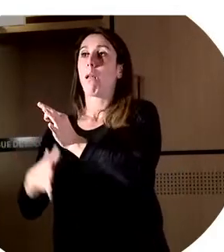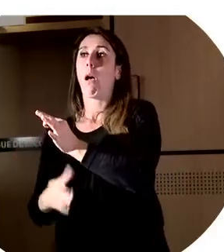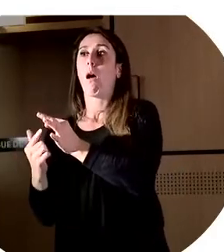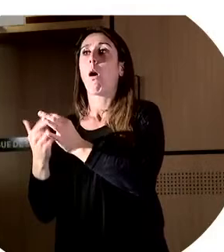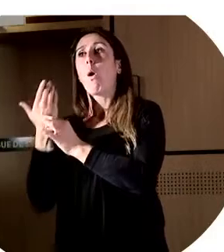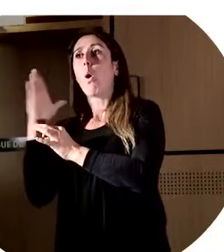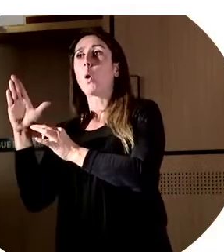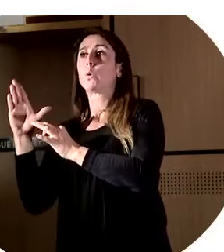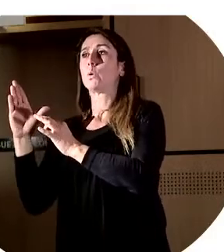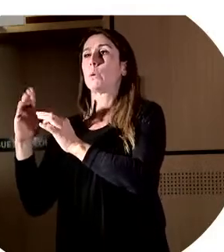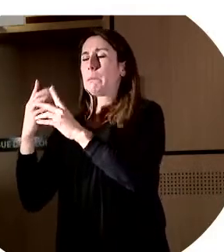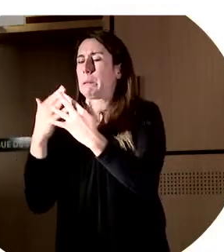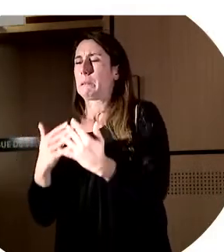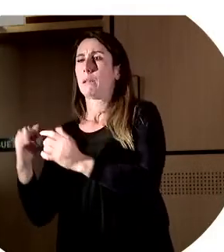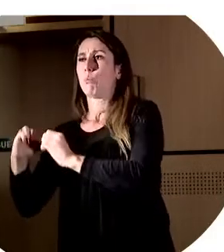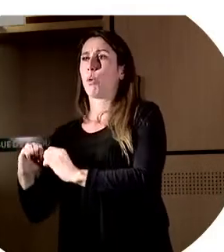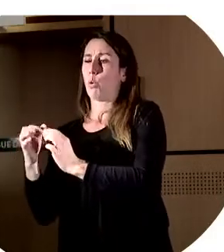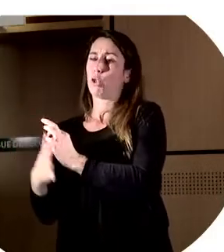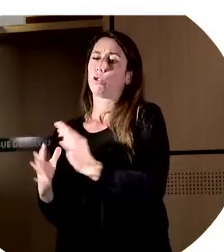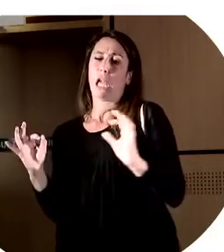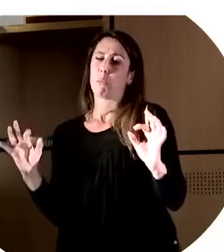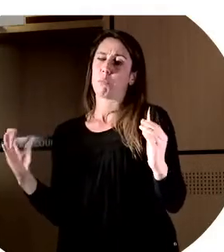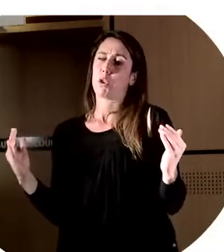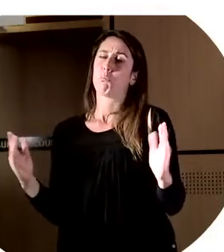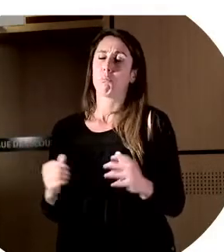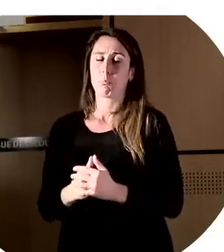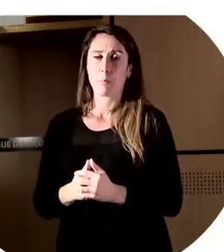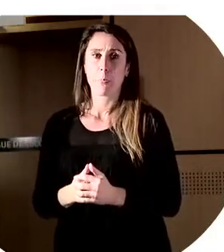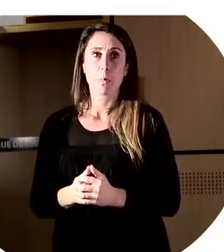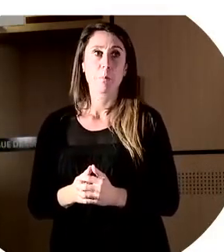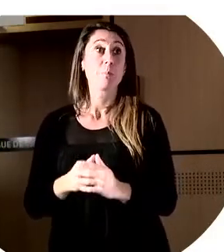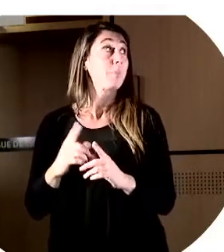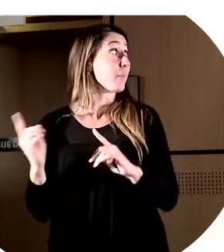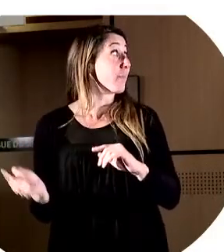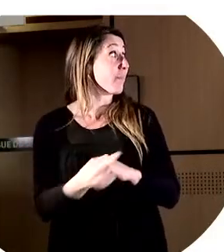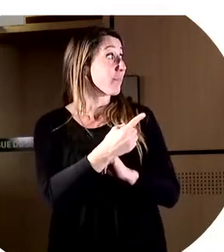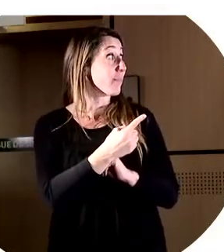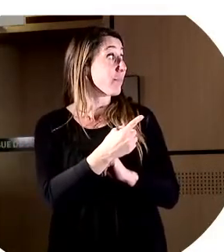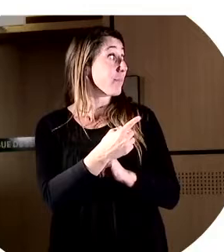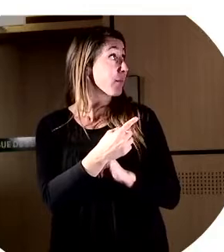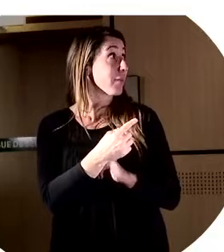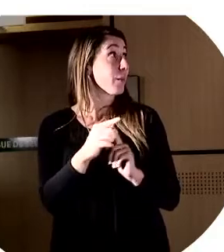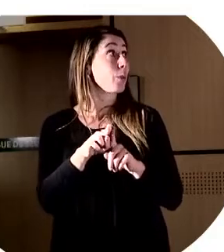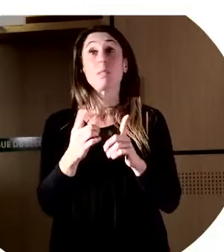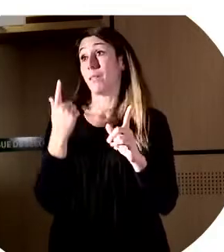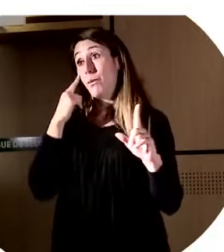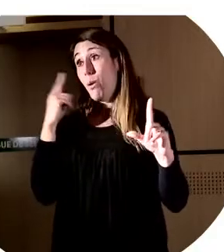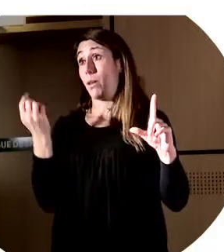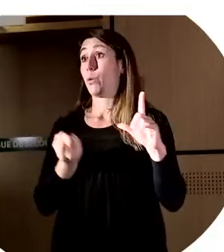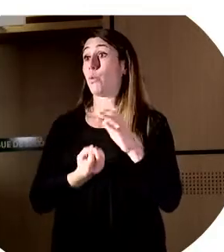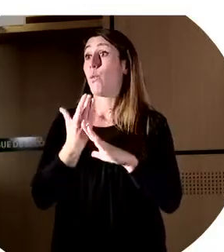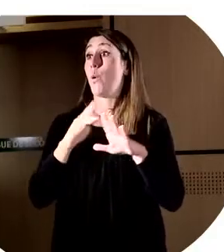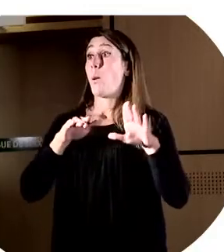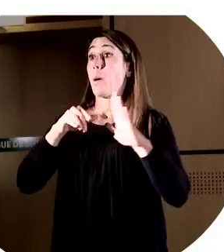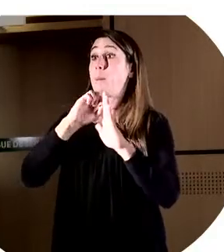et on aurait obtenu quelque chose qui ressemble beaucoup à ça. Et là aussi, vous voyez apparaître un nouveau paramètre qui est la